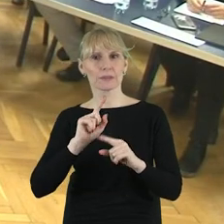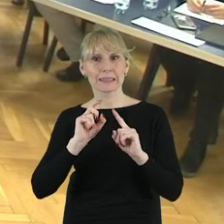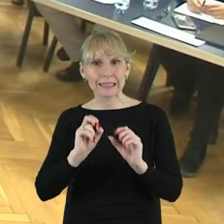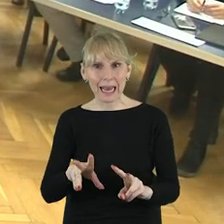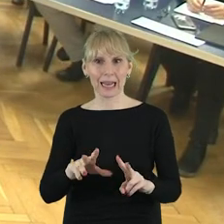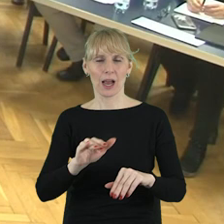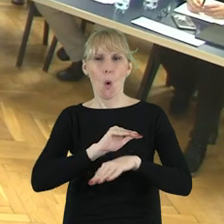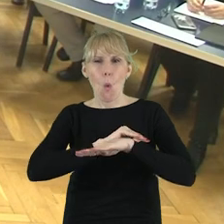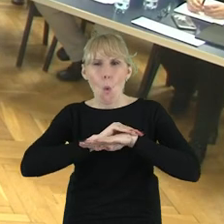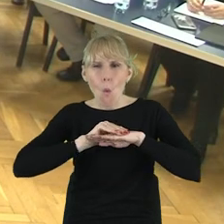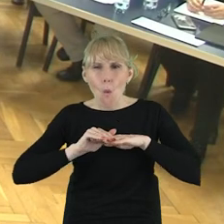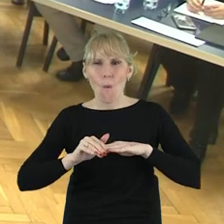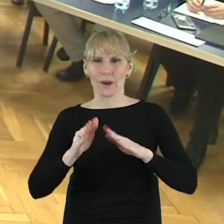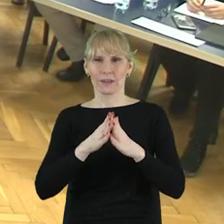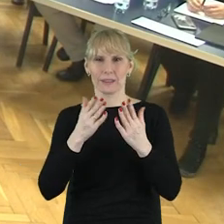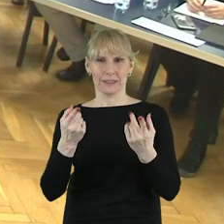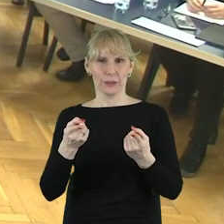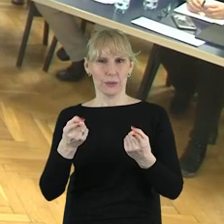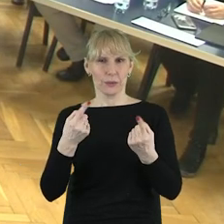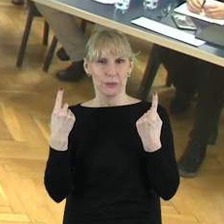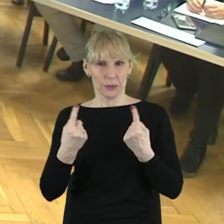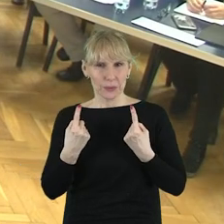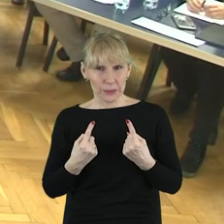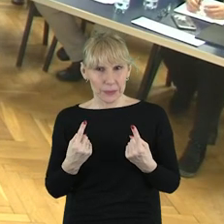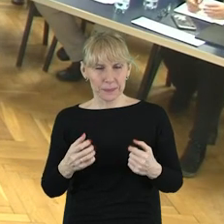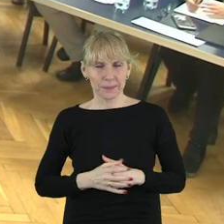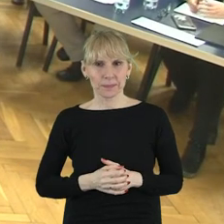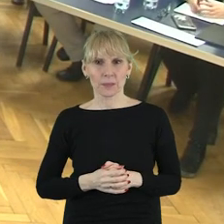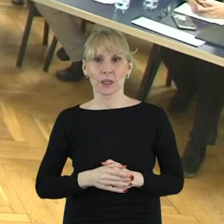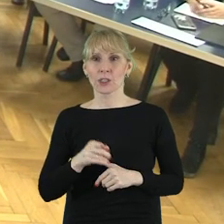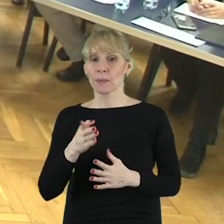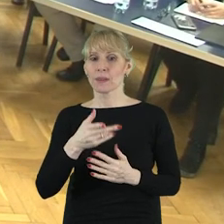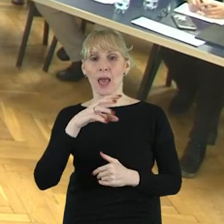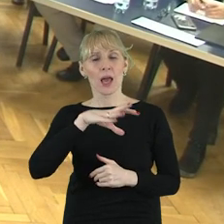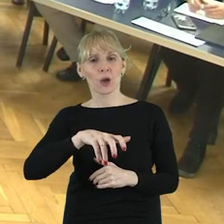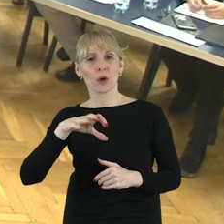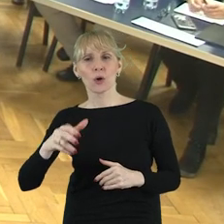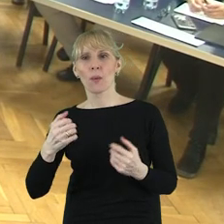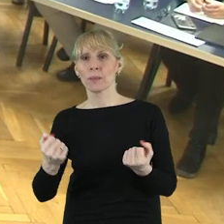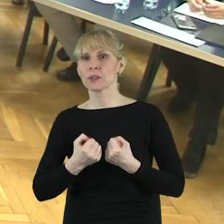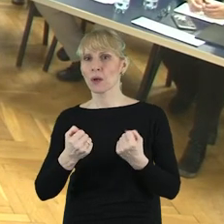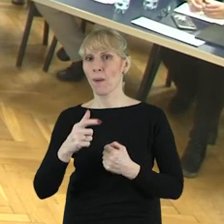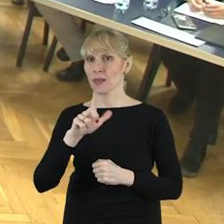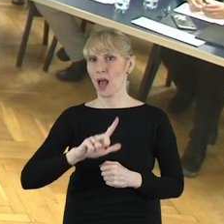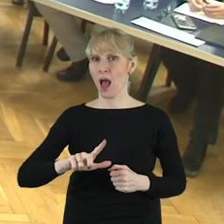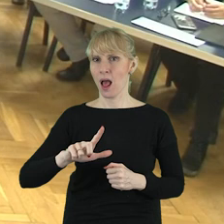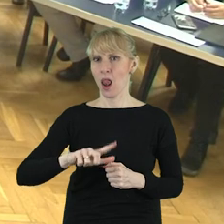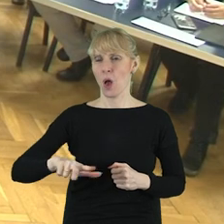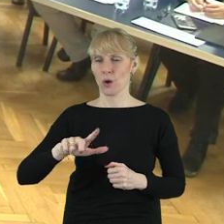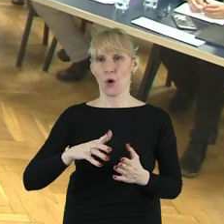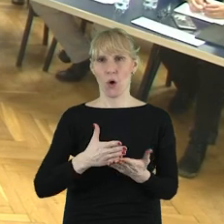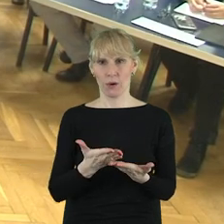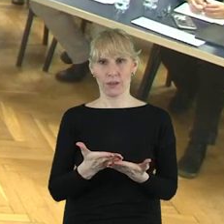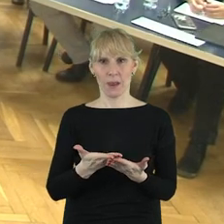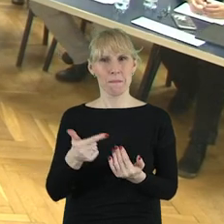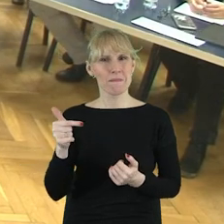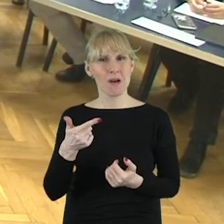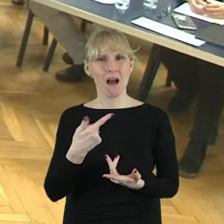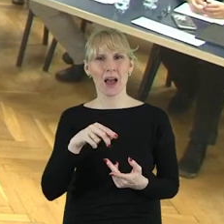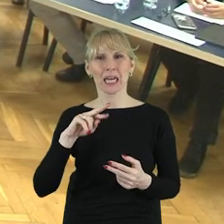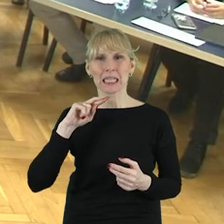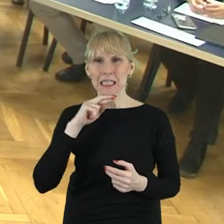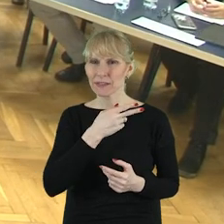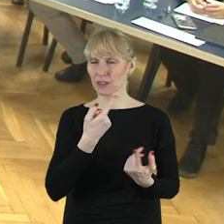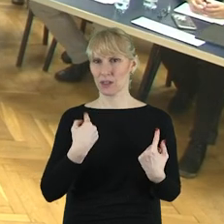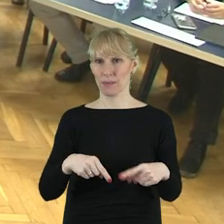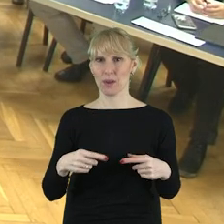załagodzić, żeby żadna z tych lokalnych grup działania nie została pokrzywdzona. Bo to nie prezesa, czy on jest, nie